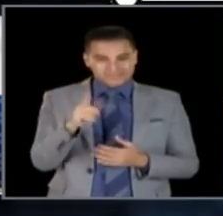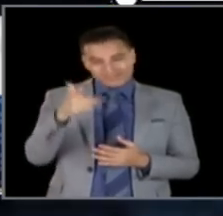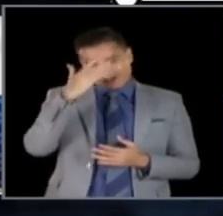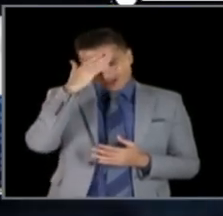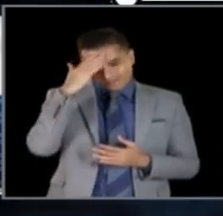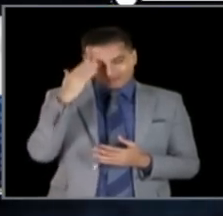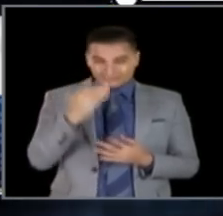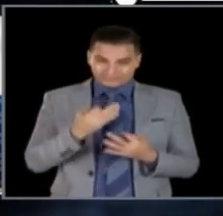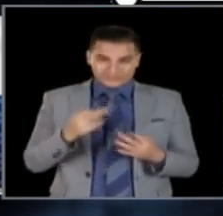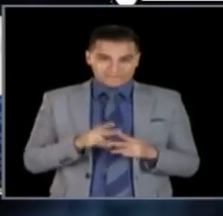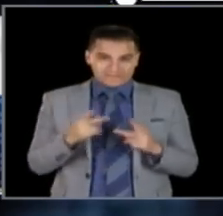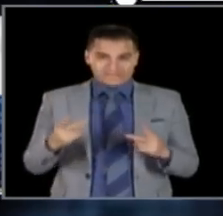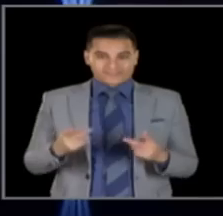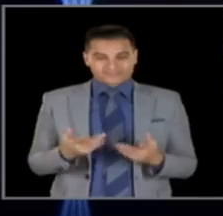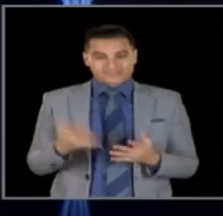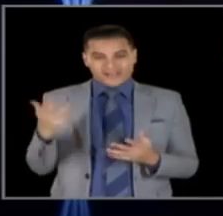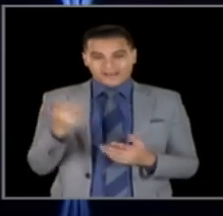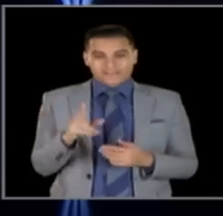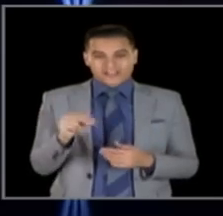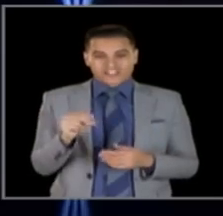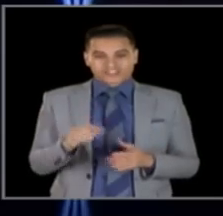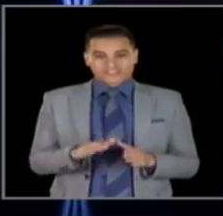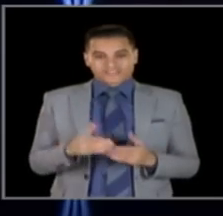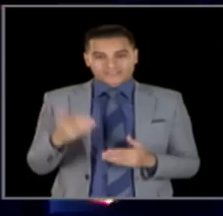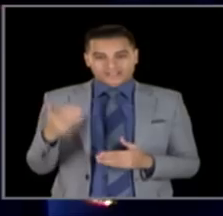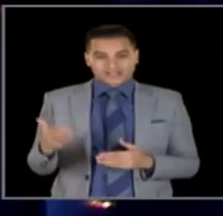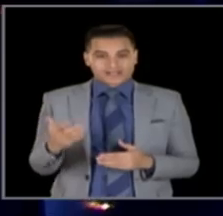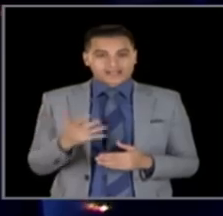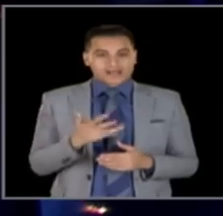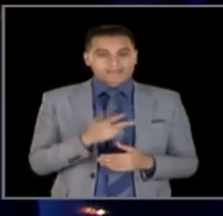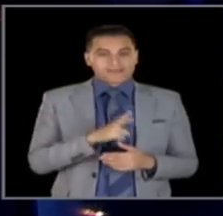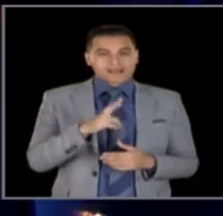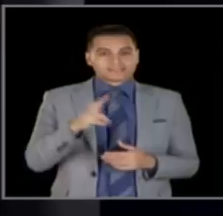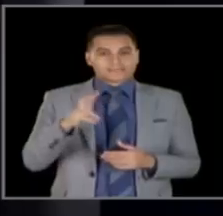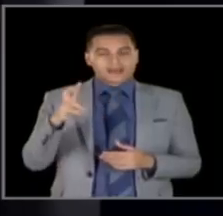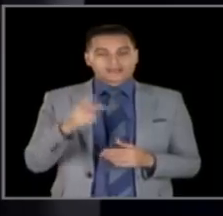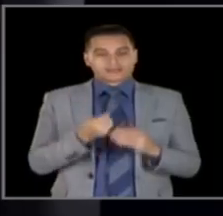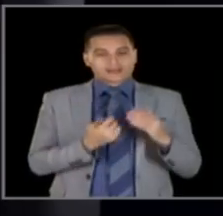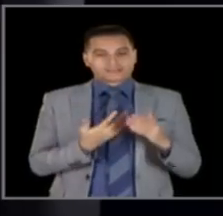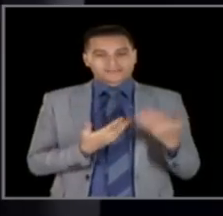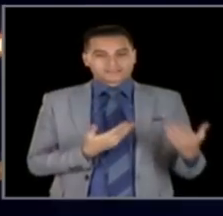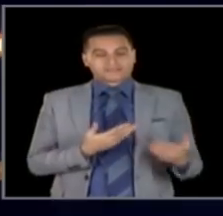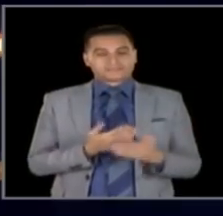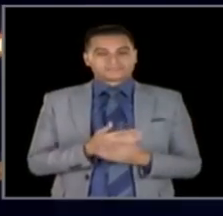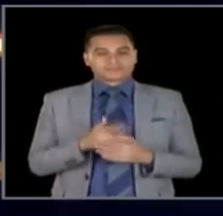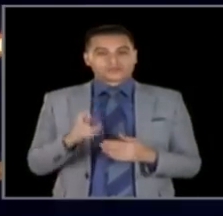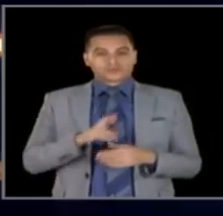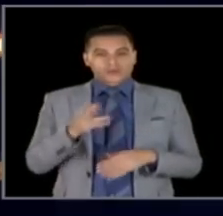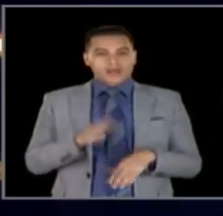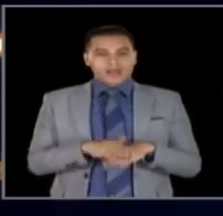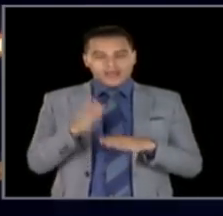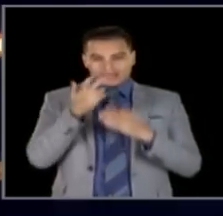الخبرة بتفرق. 20 فايترز، 3 سبعات ناقص 5. سؤال في